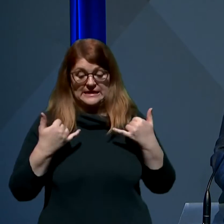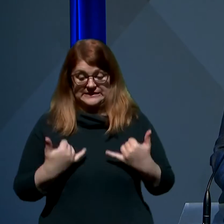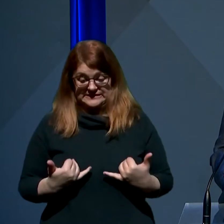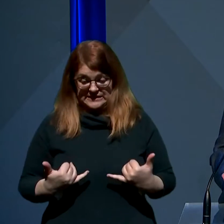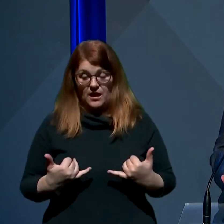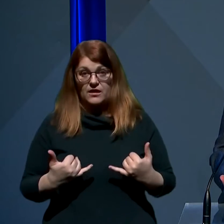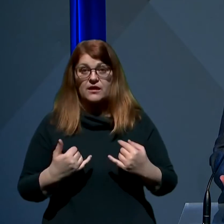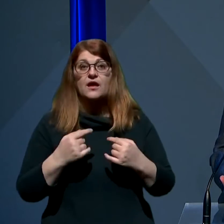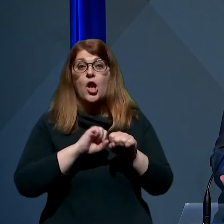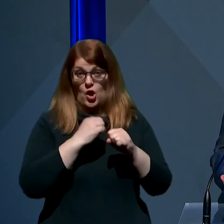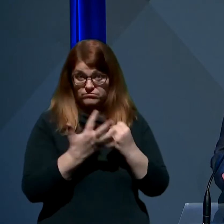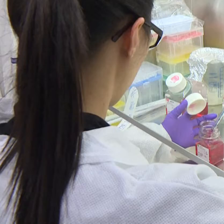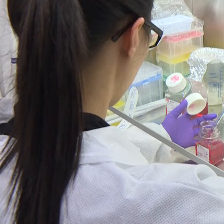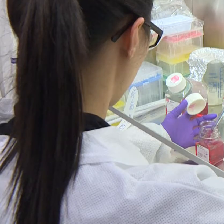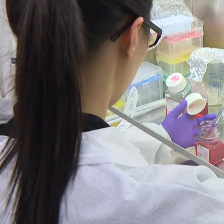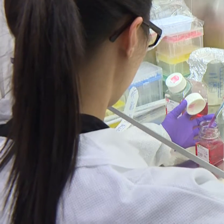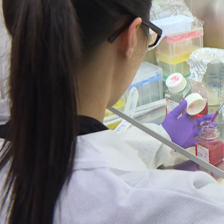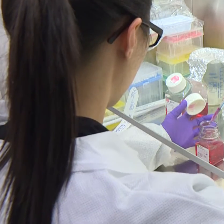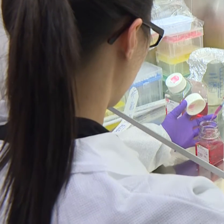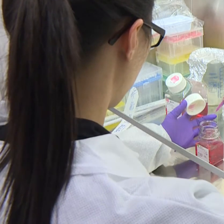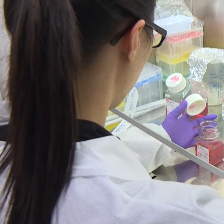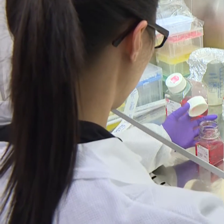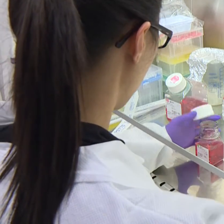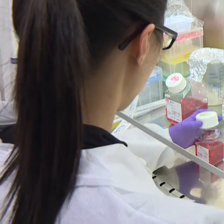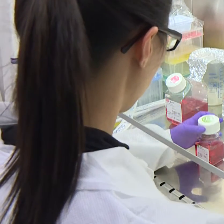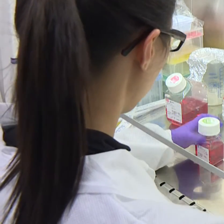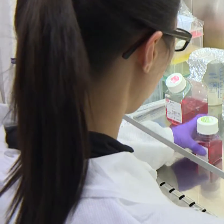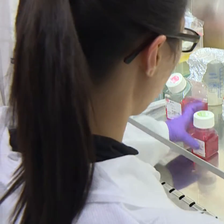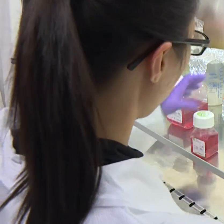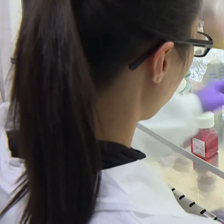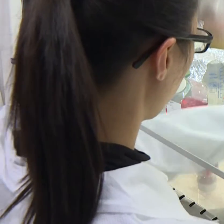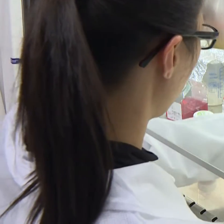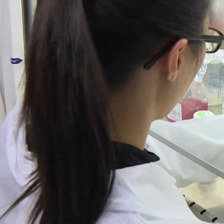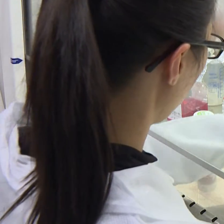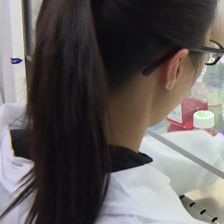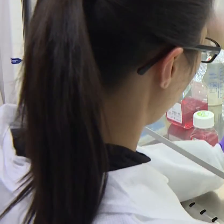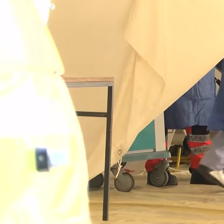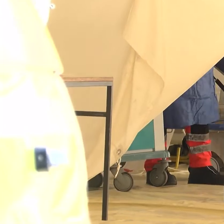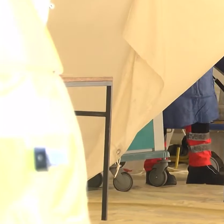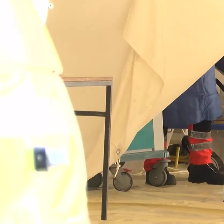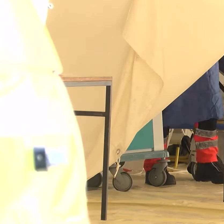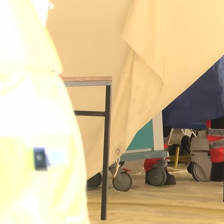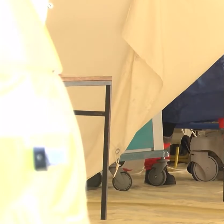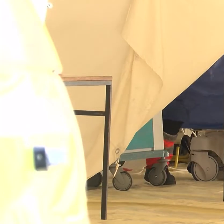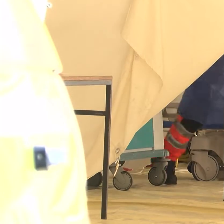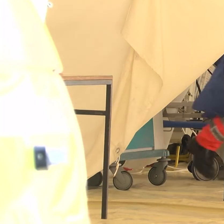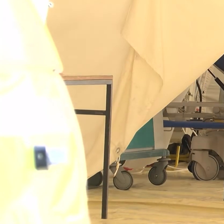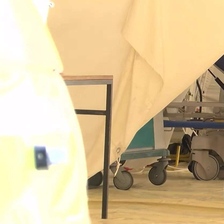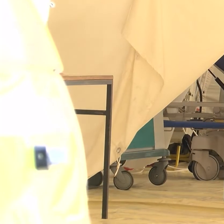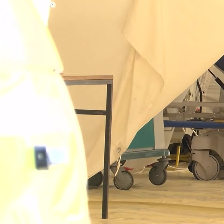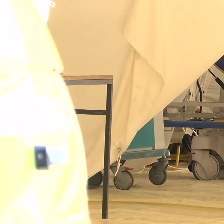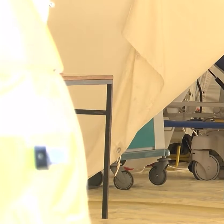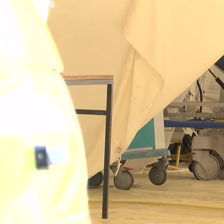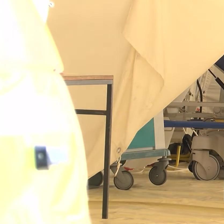držav, ne gre za tako situacijo. Izbruhi okužb se bodo tako še nekaj časa dogajali. Epidemiologi pa bodo skušali vsak tak